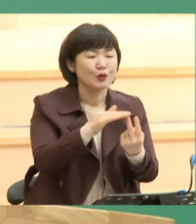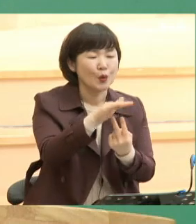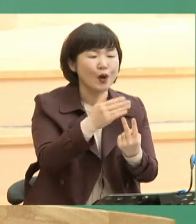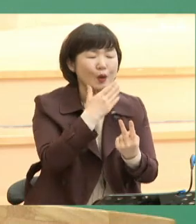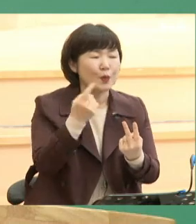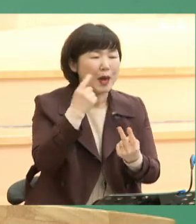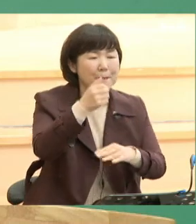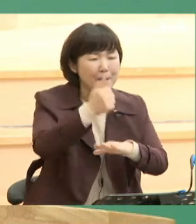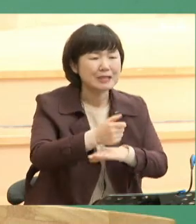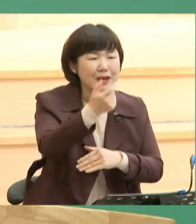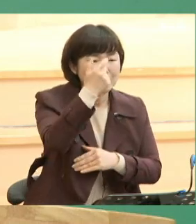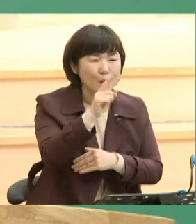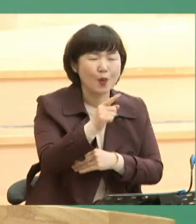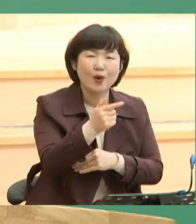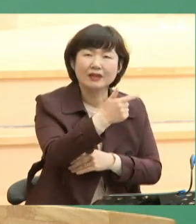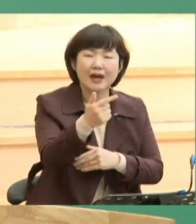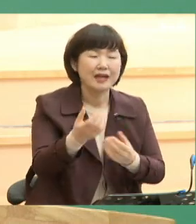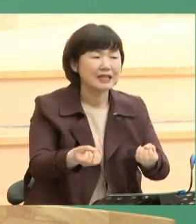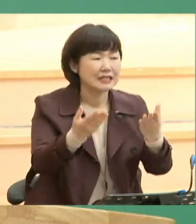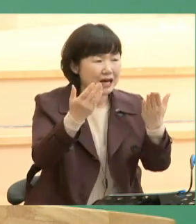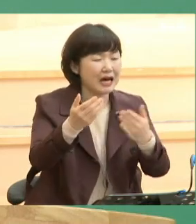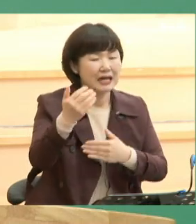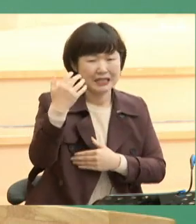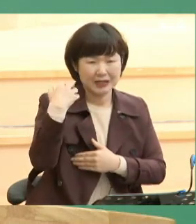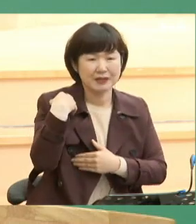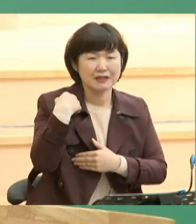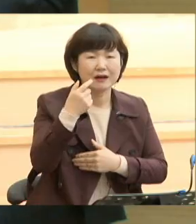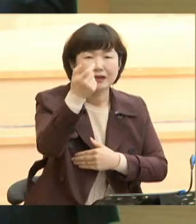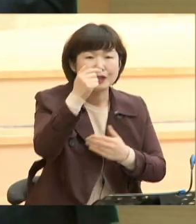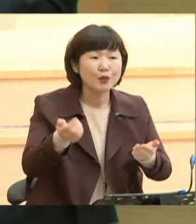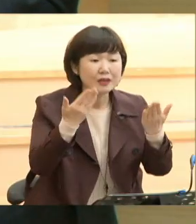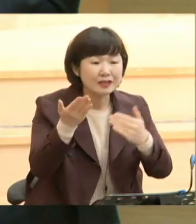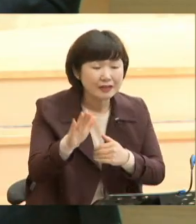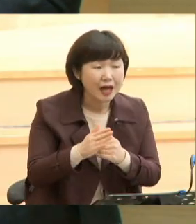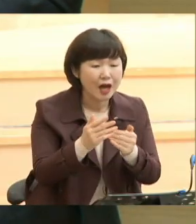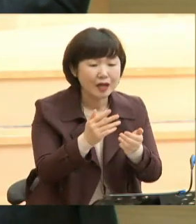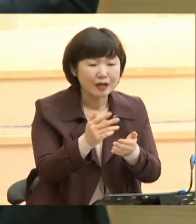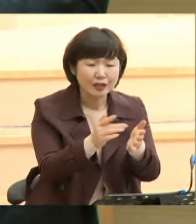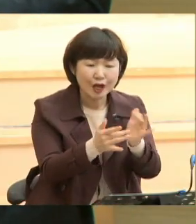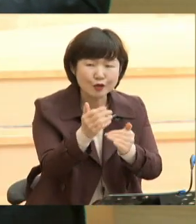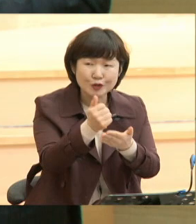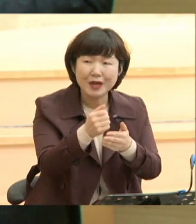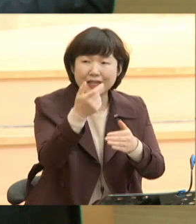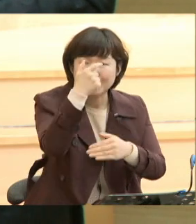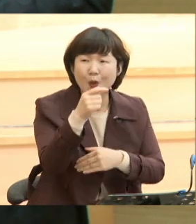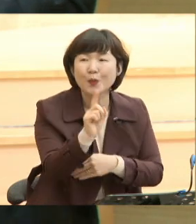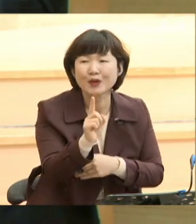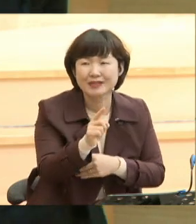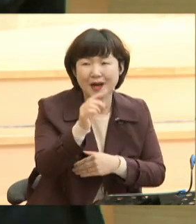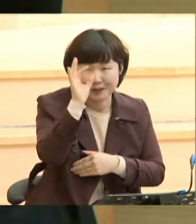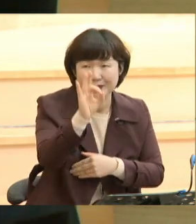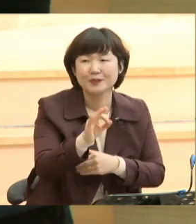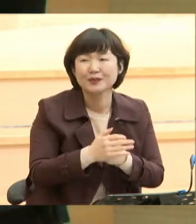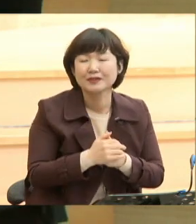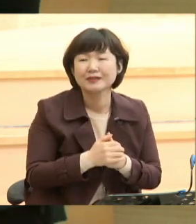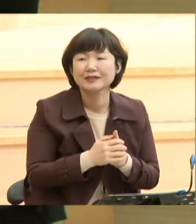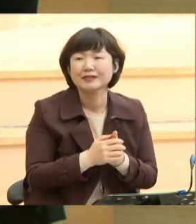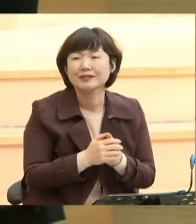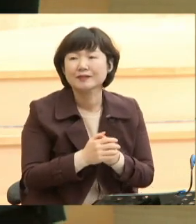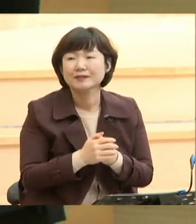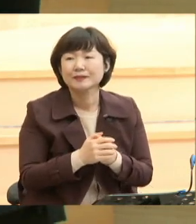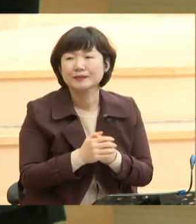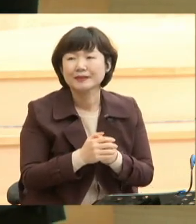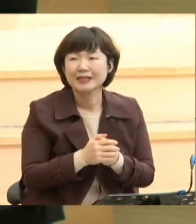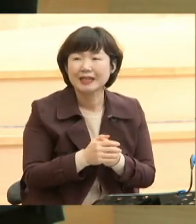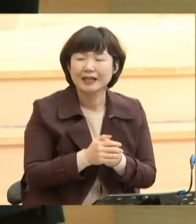있겠죠 대제사장 쩍 기도를 치면 이 올려 드리는 데 주님이 어떻게 기도했는데 안보 칼 자 여러분 또 읽어 보십시다 떨 씀이